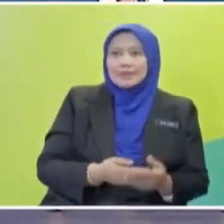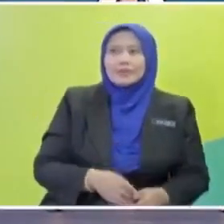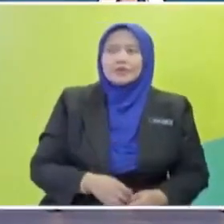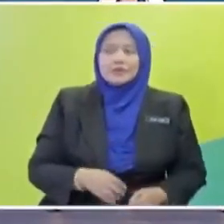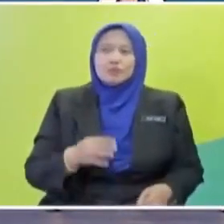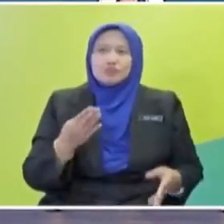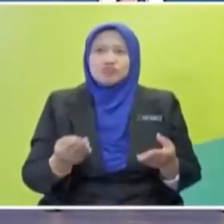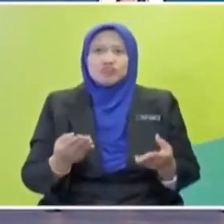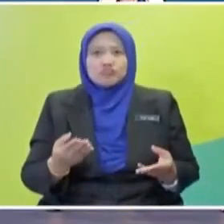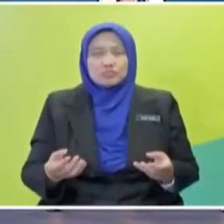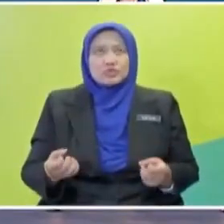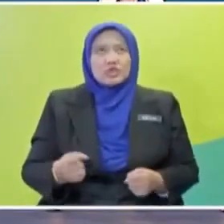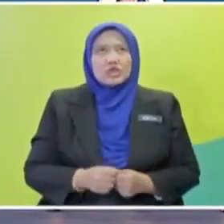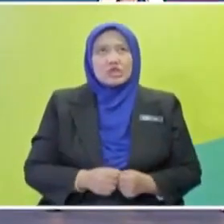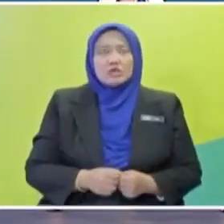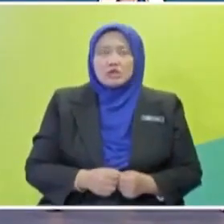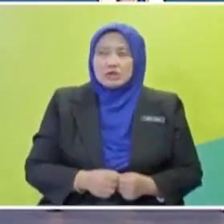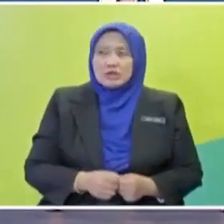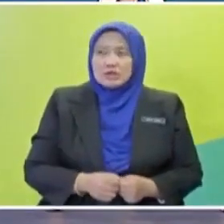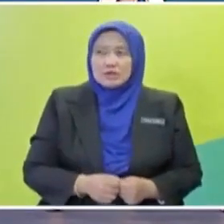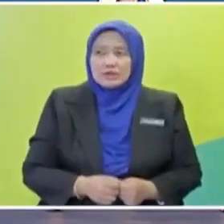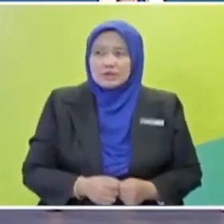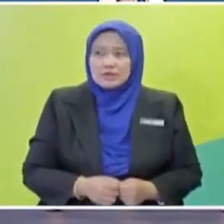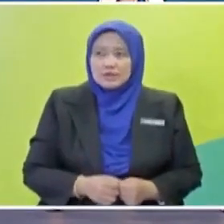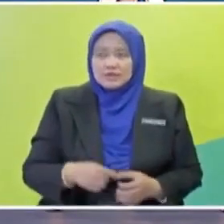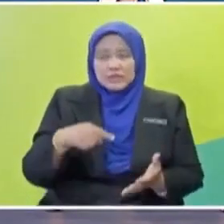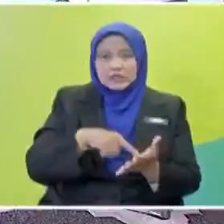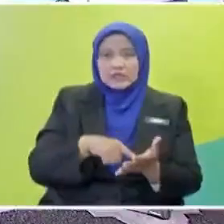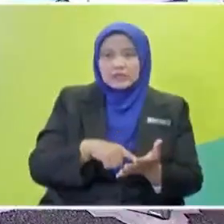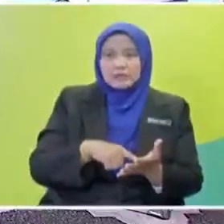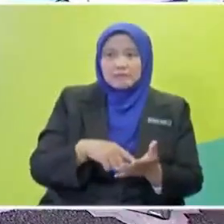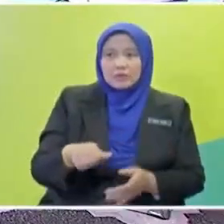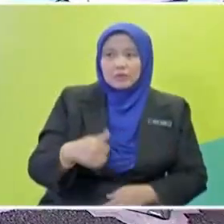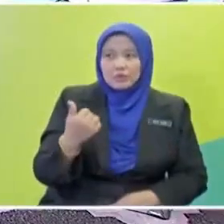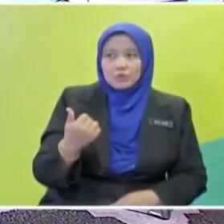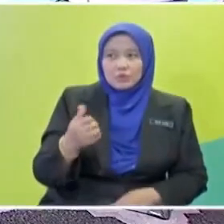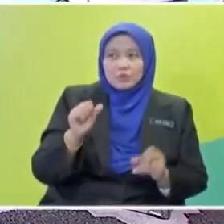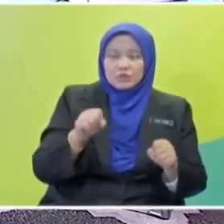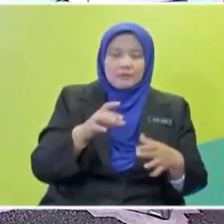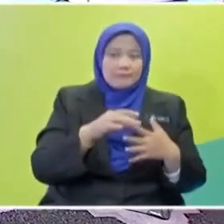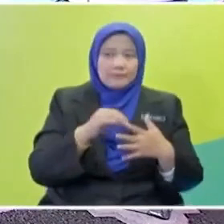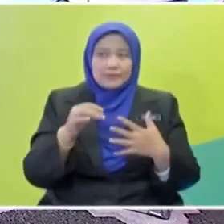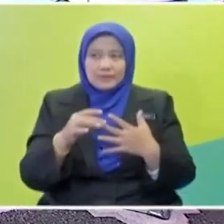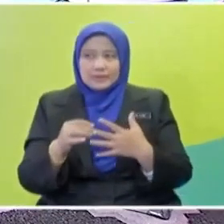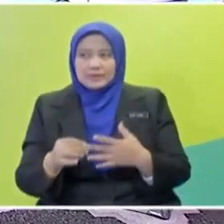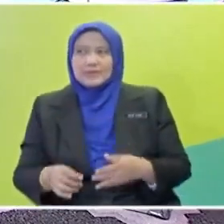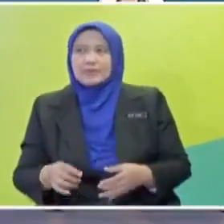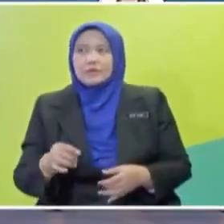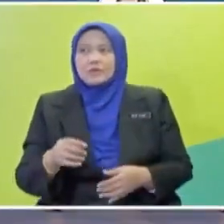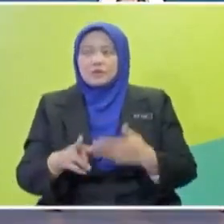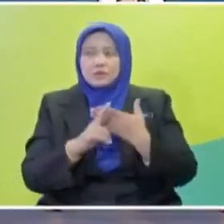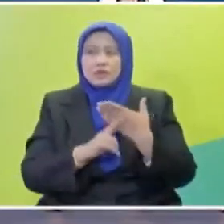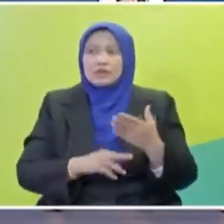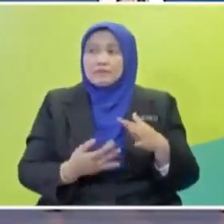banyak. Okay, Syafiqah terfikir, oh nak lakaran yang ini. Okay, katalah Syafiqah pilih lakarannya ialah roti bakar. Okay,